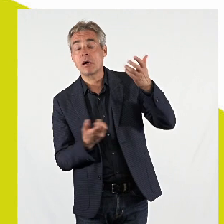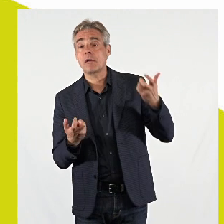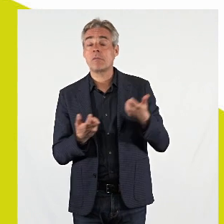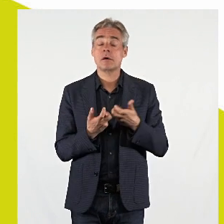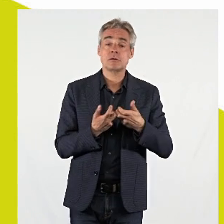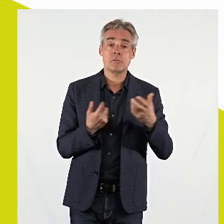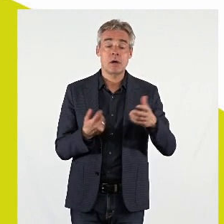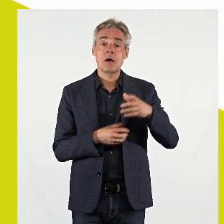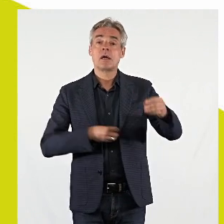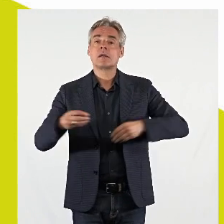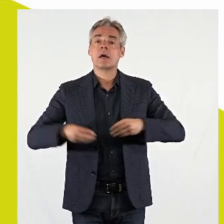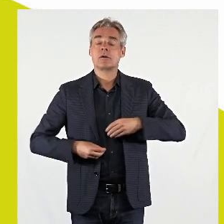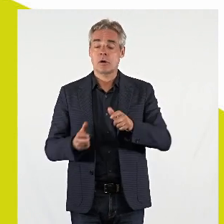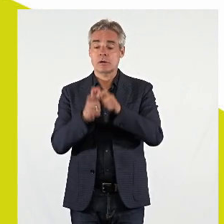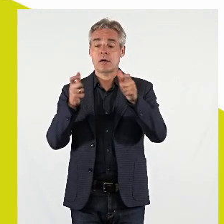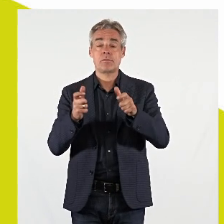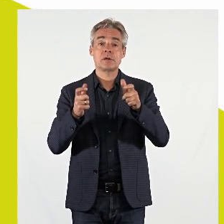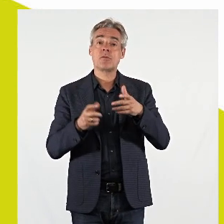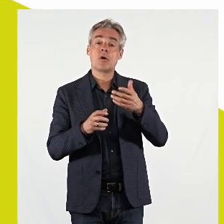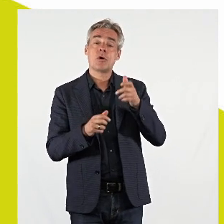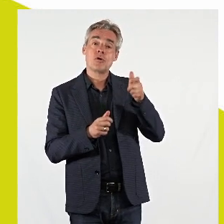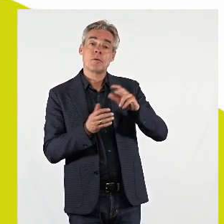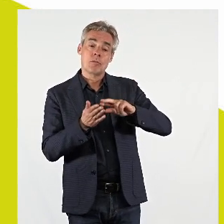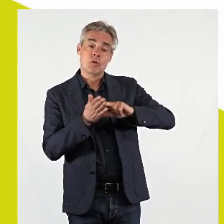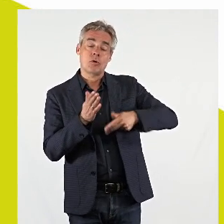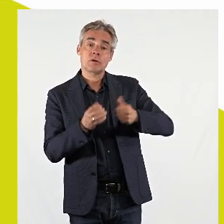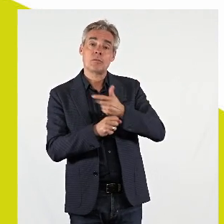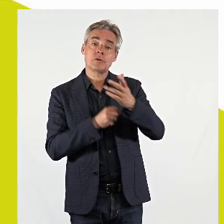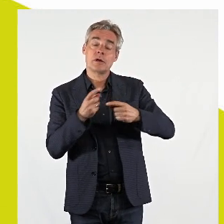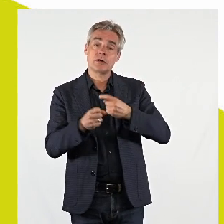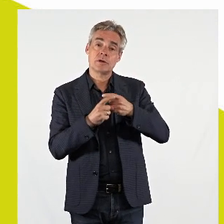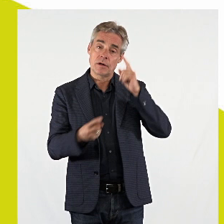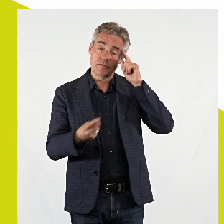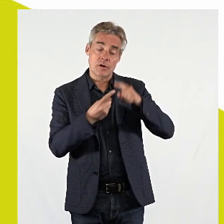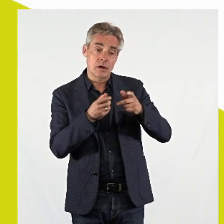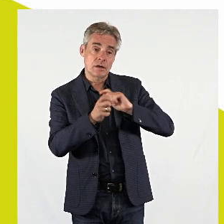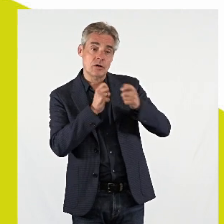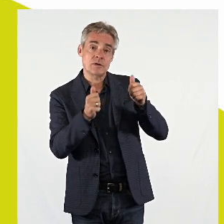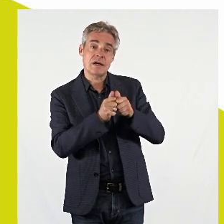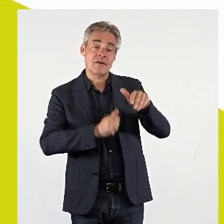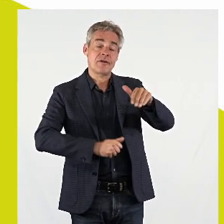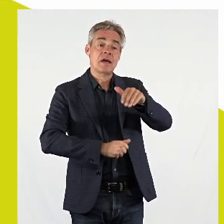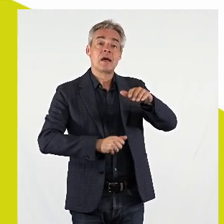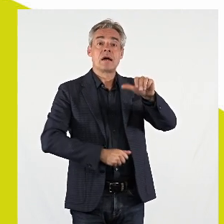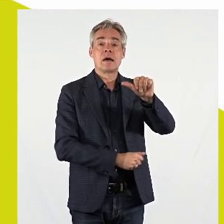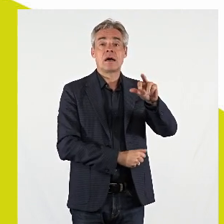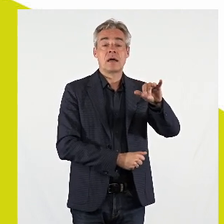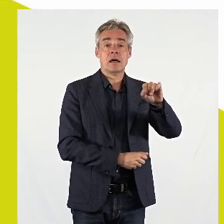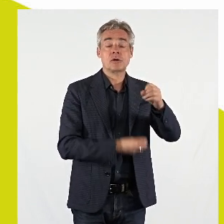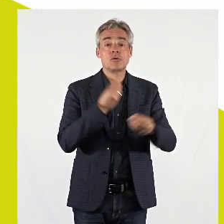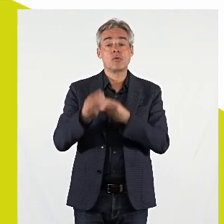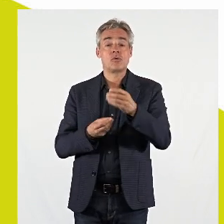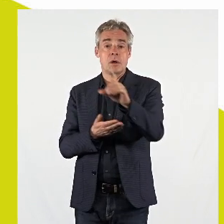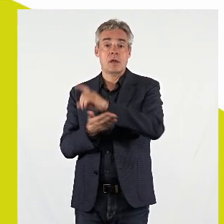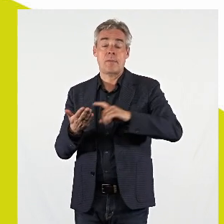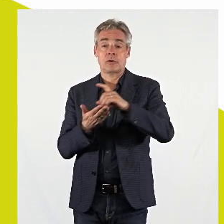directeur d'établissement va négocier son contrat pluriannuel d'objectifs et de moyens avec son agence régionale de santé et ou son département quand il